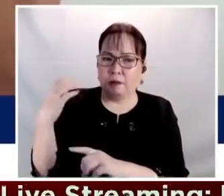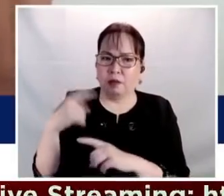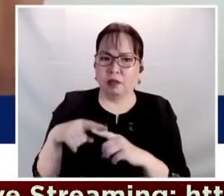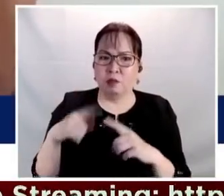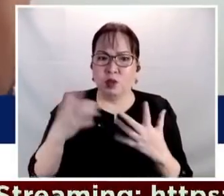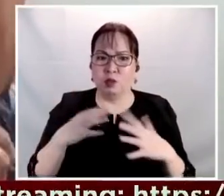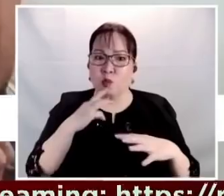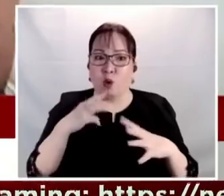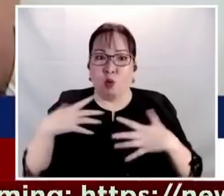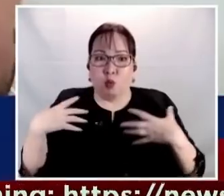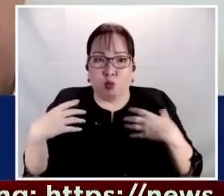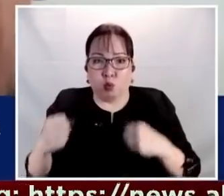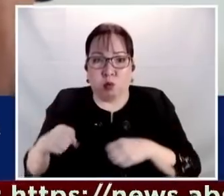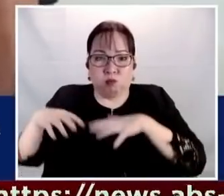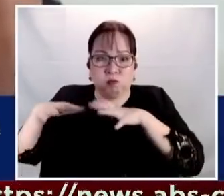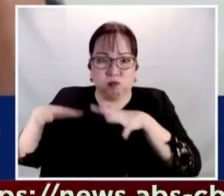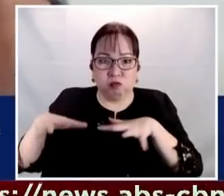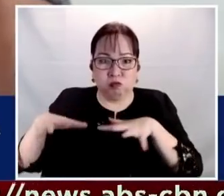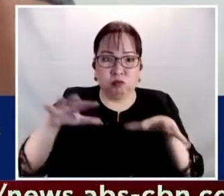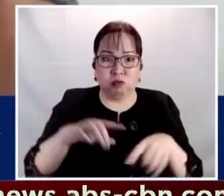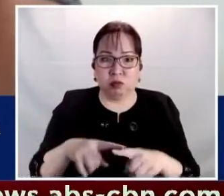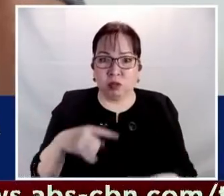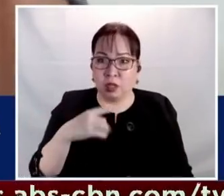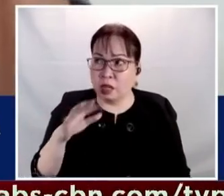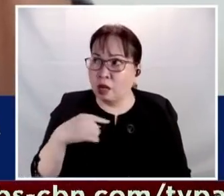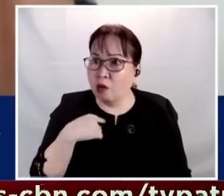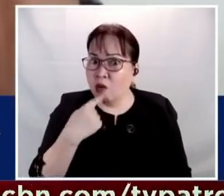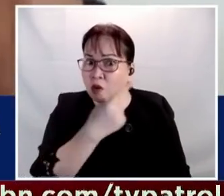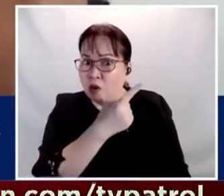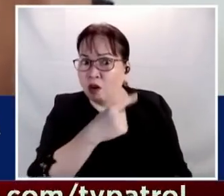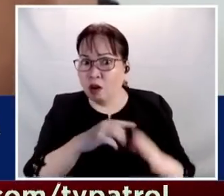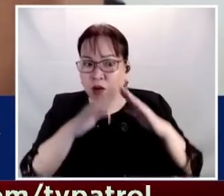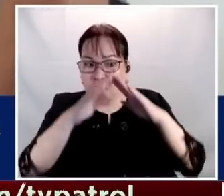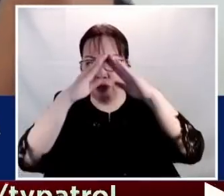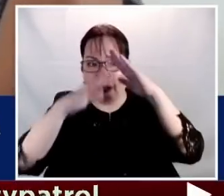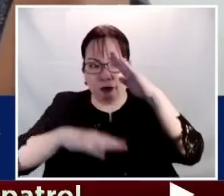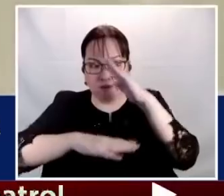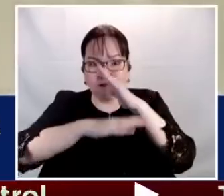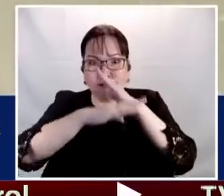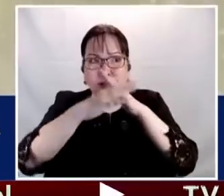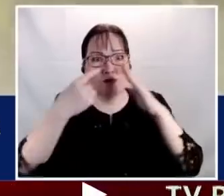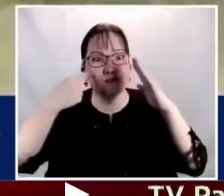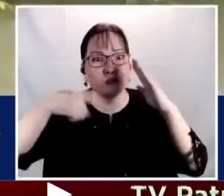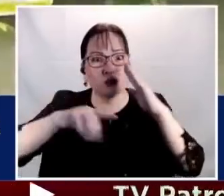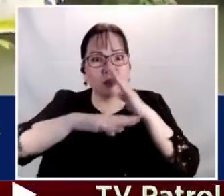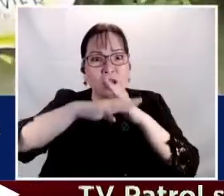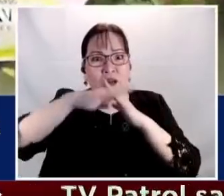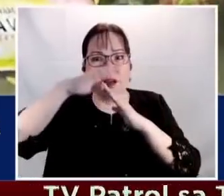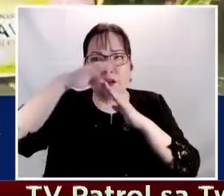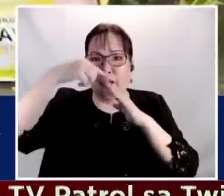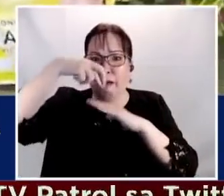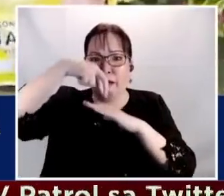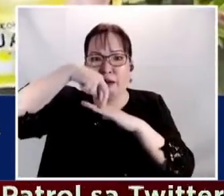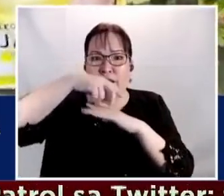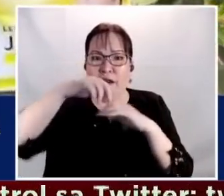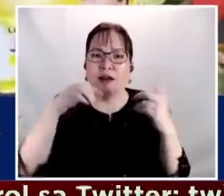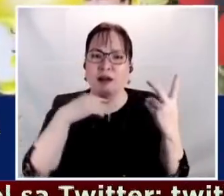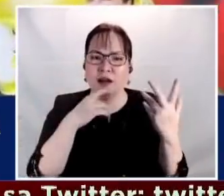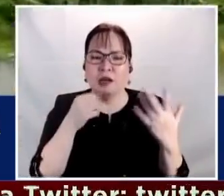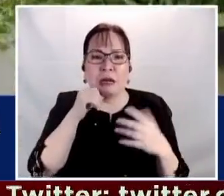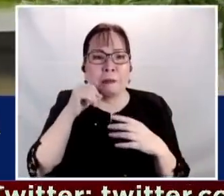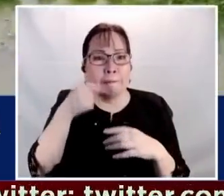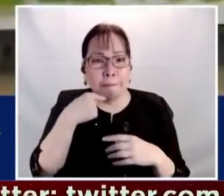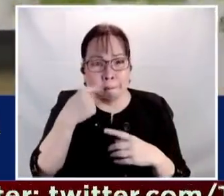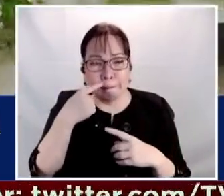tubig. Ay paano naman kung umabot yan ma'am sa bubong? Saan naman kami pupunta? Hindi rin umano nila inasahan